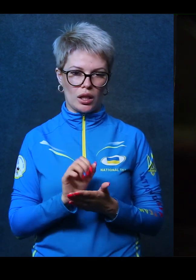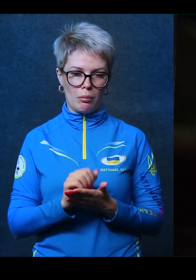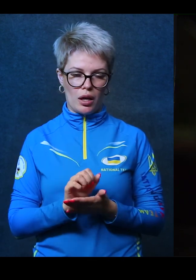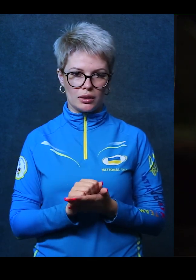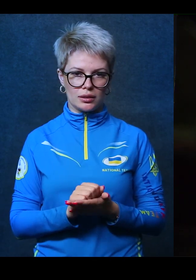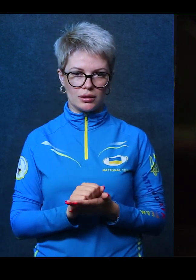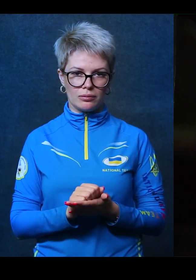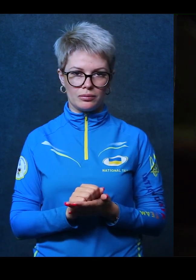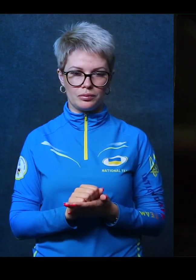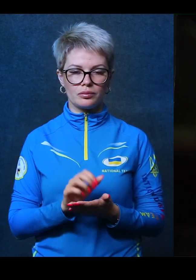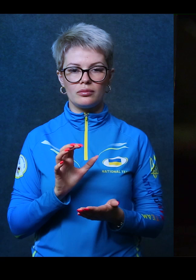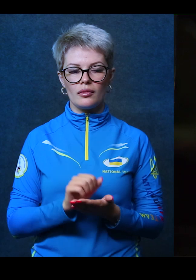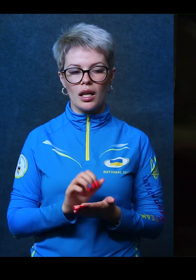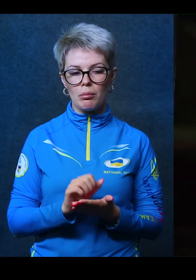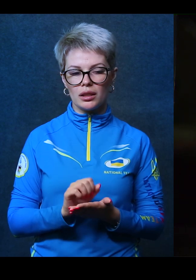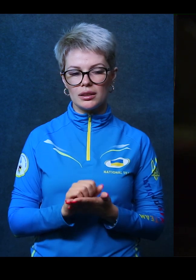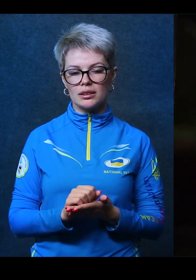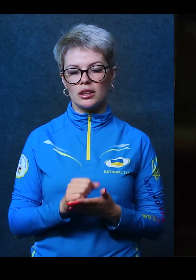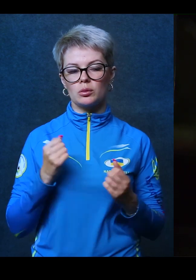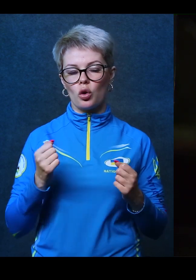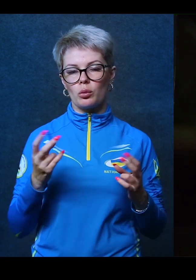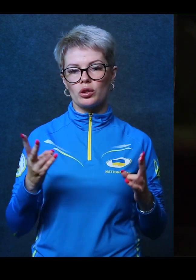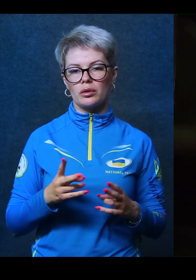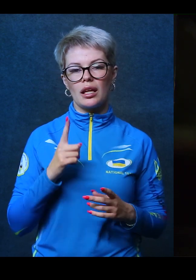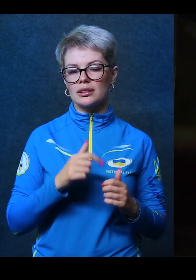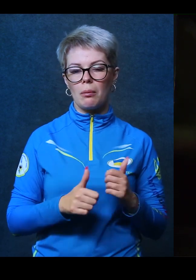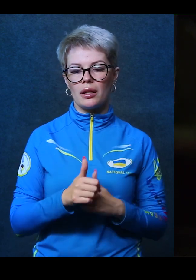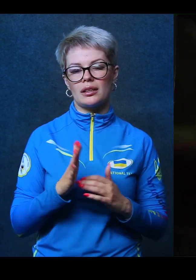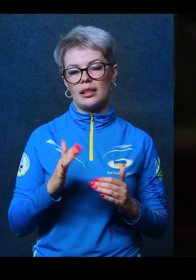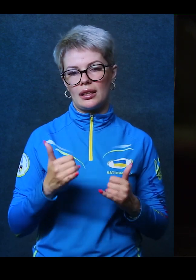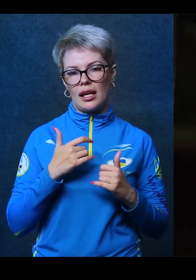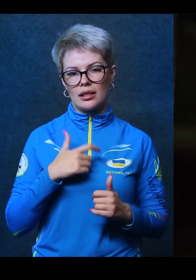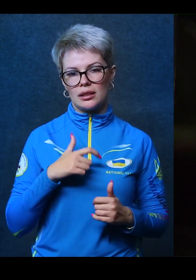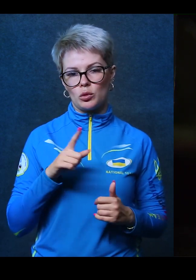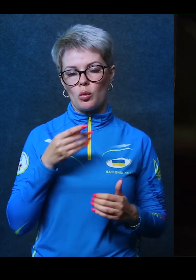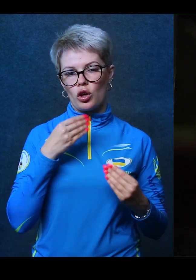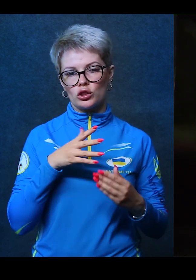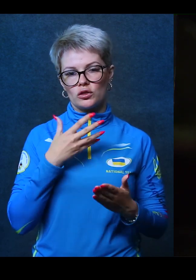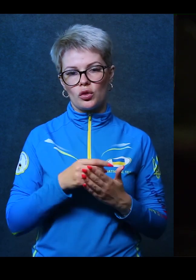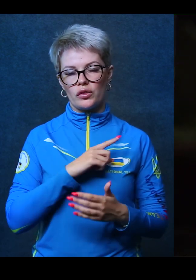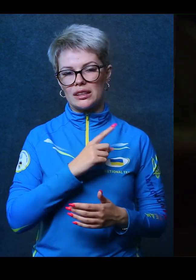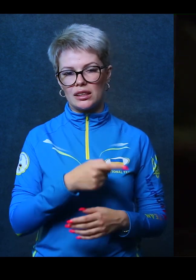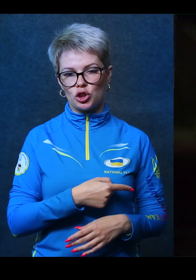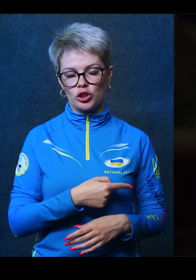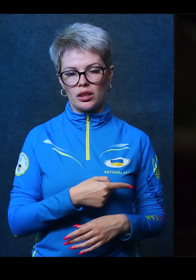займатися. Займатися спортом потрібно насамперед тільки для себе, для того, щоб покращувати свої